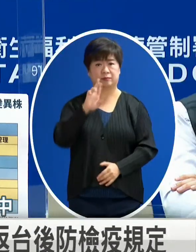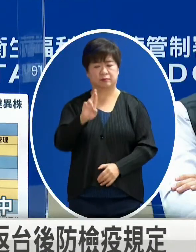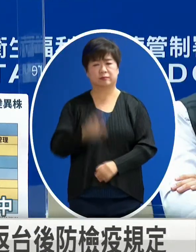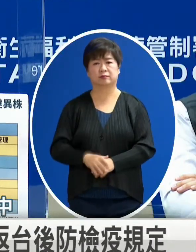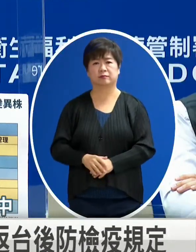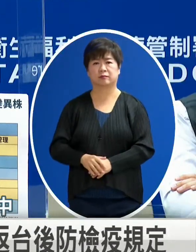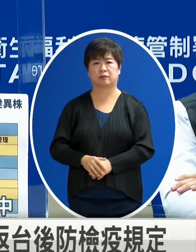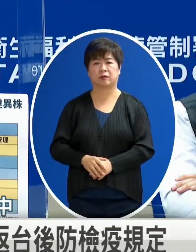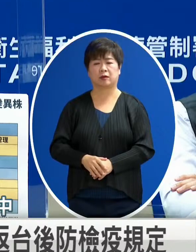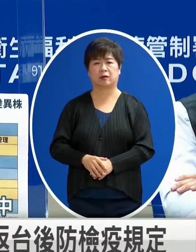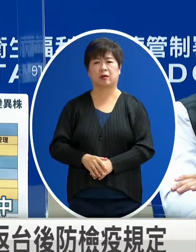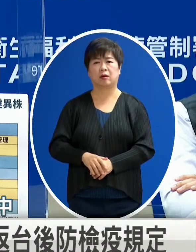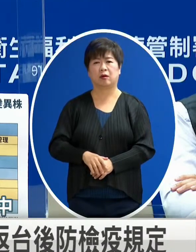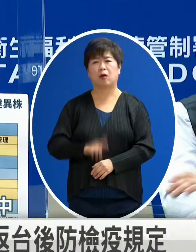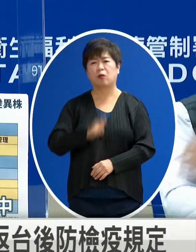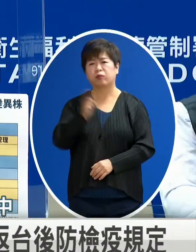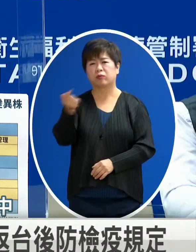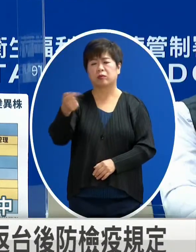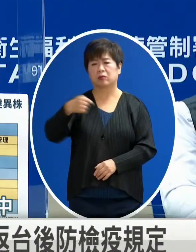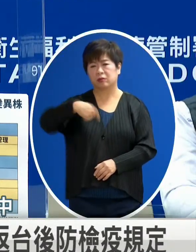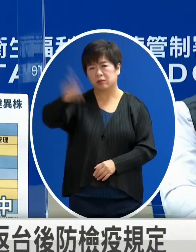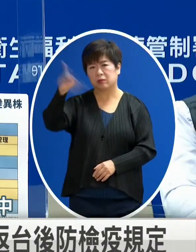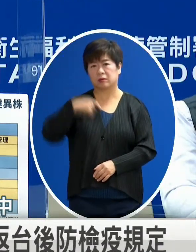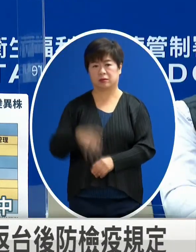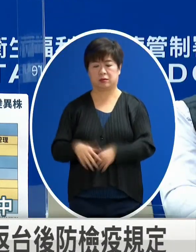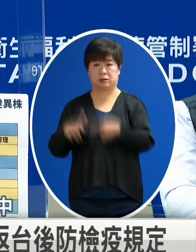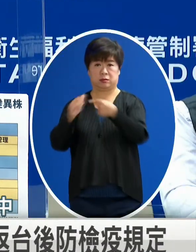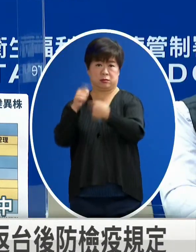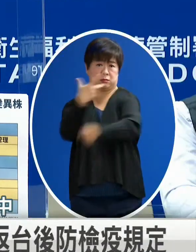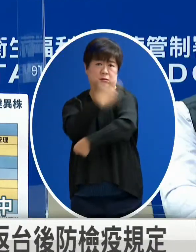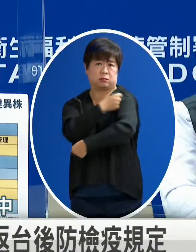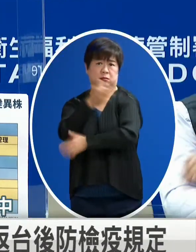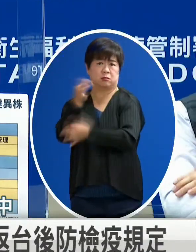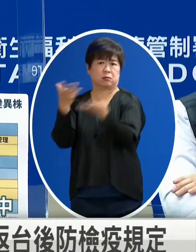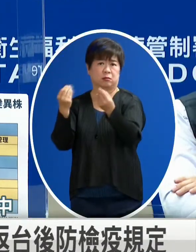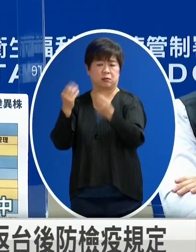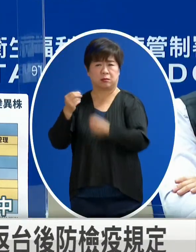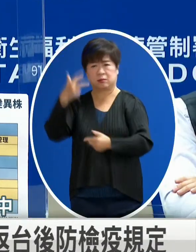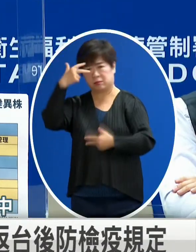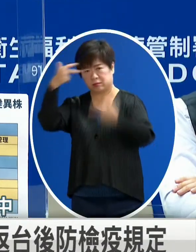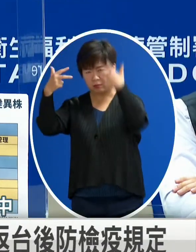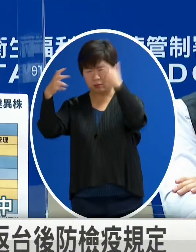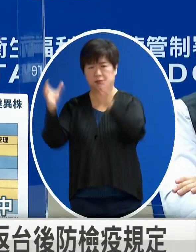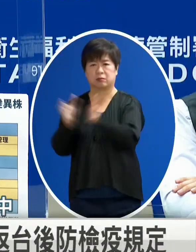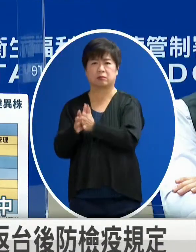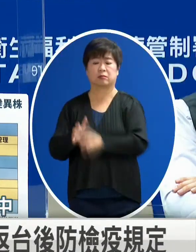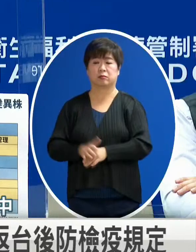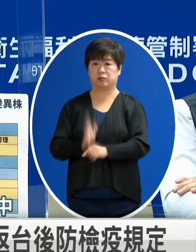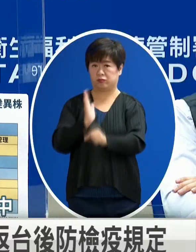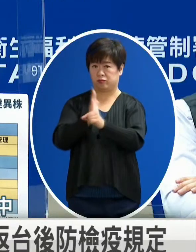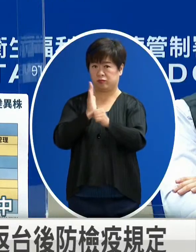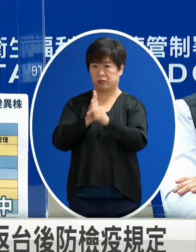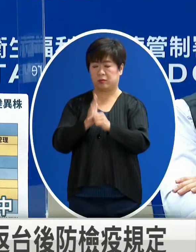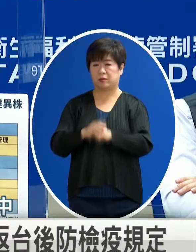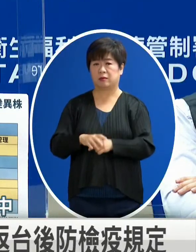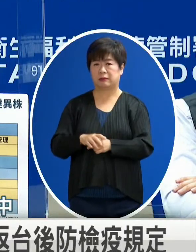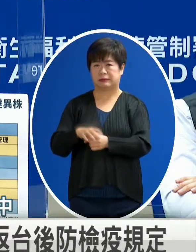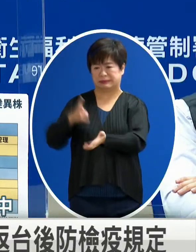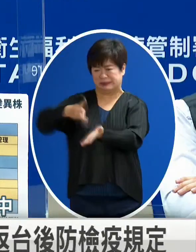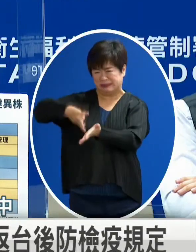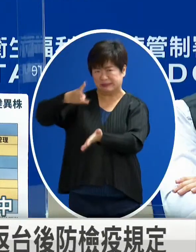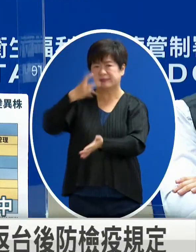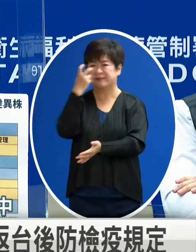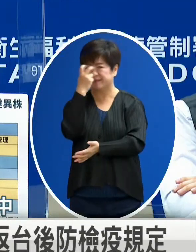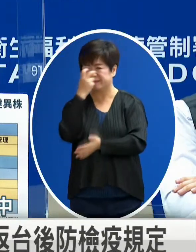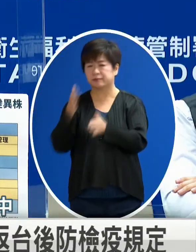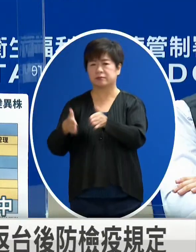哈，分作2种，一种是没有完整接种疫苗的，那就7加7，那要在中间要裁剪3次哈，